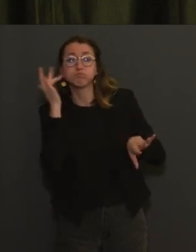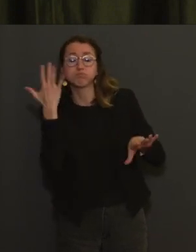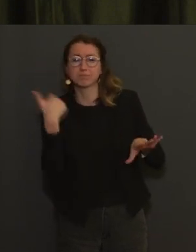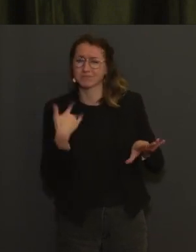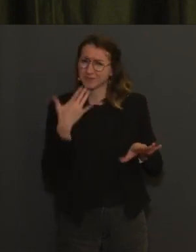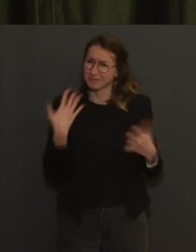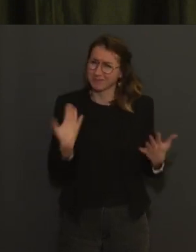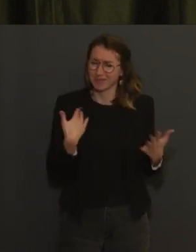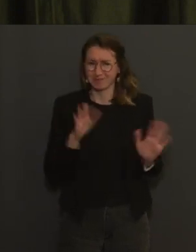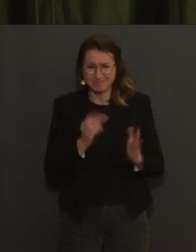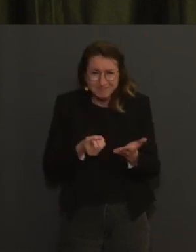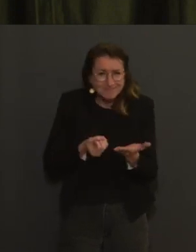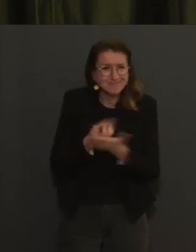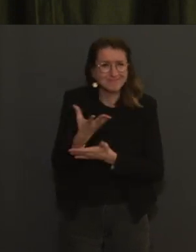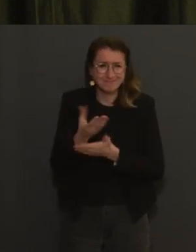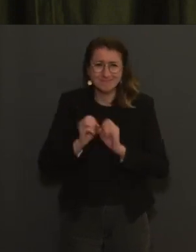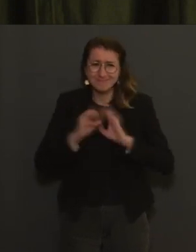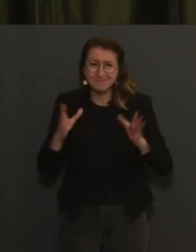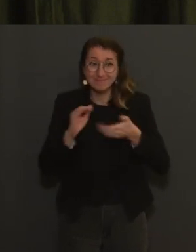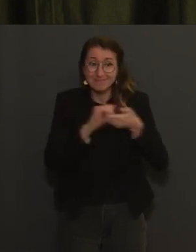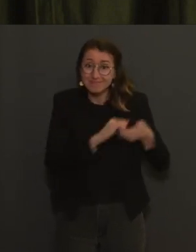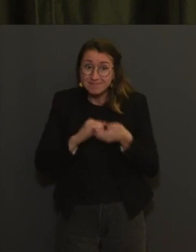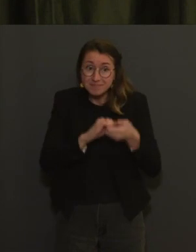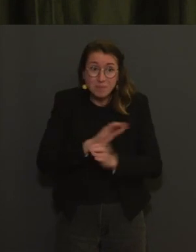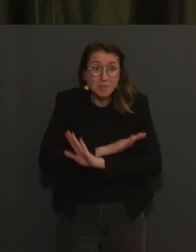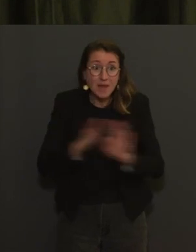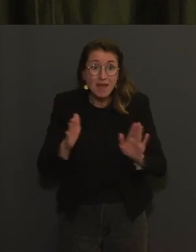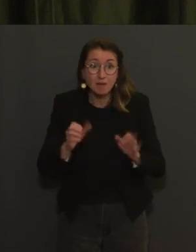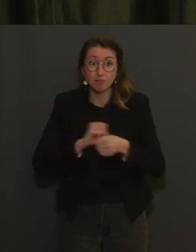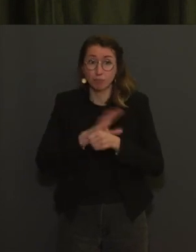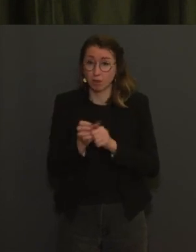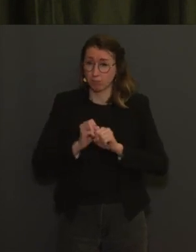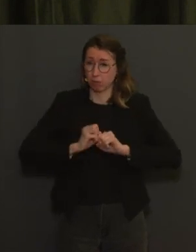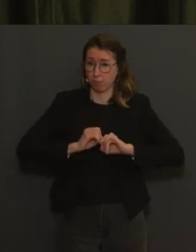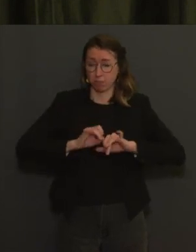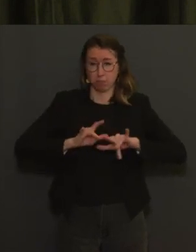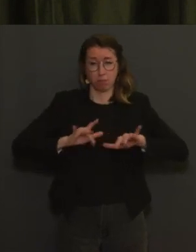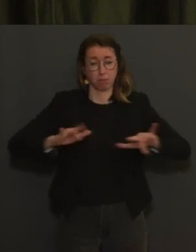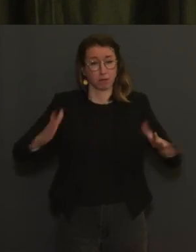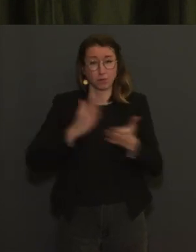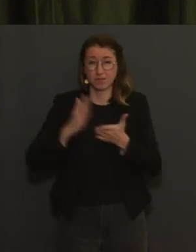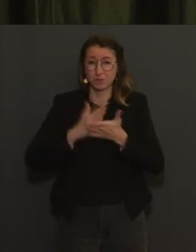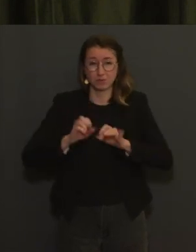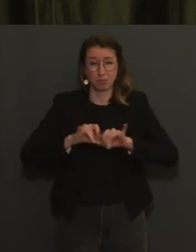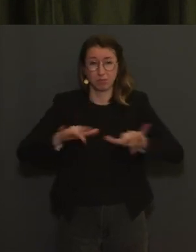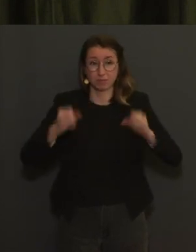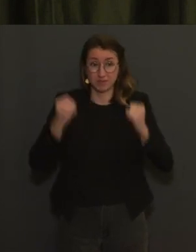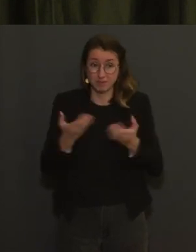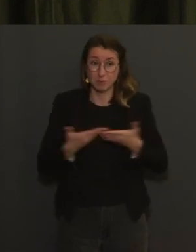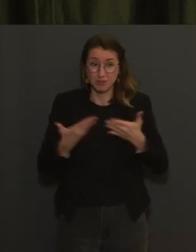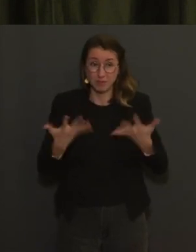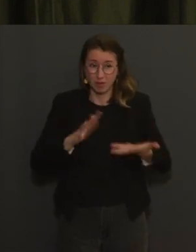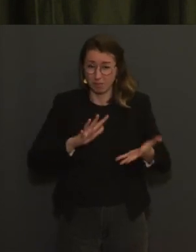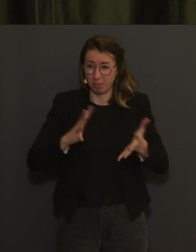L'égoïsme est l'allié du virus. Et cet égoïsme conduira à des situations encore plus chaotiques que celles que nous nous apprêtons à vivre